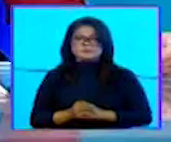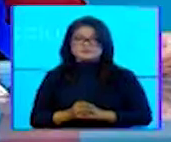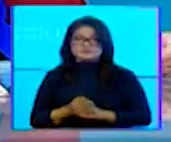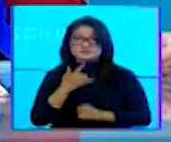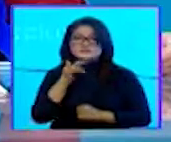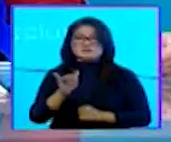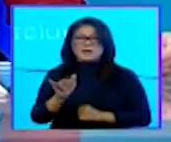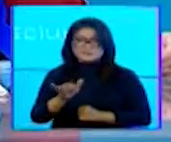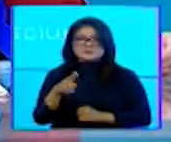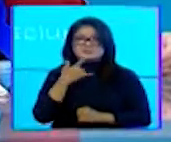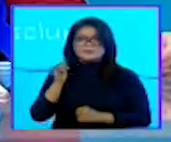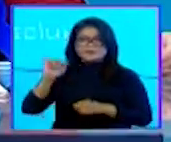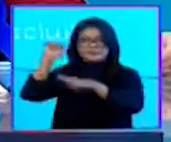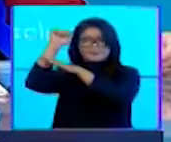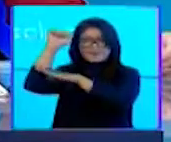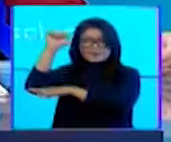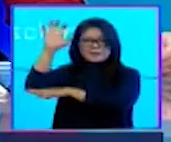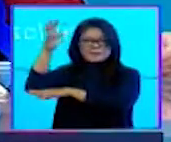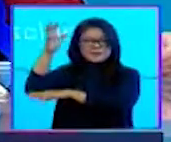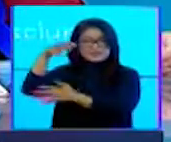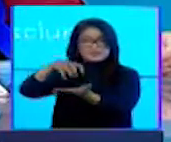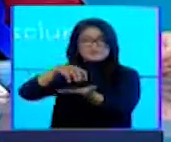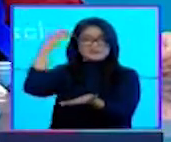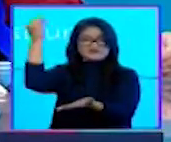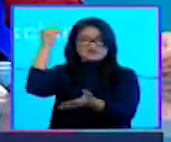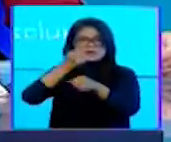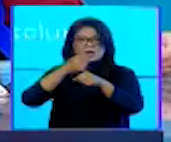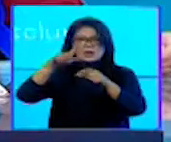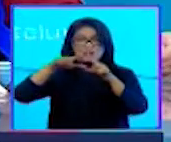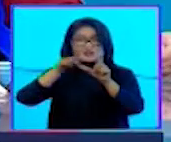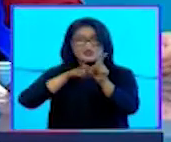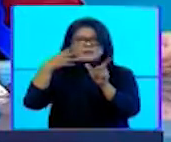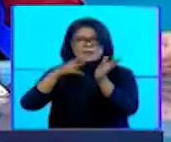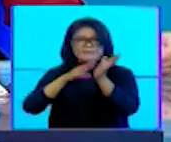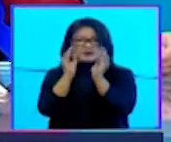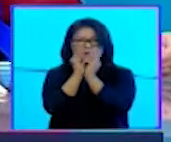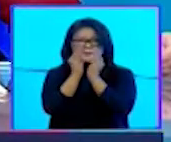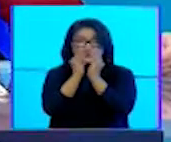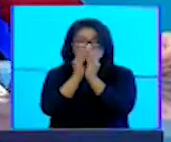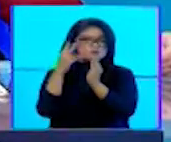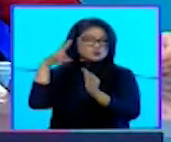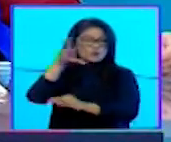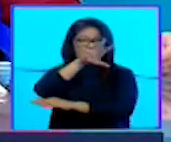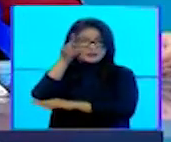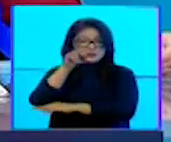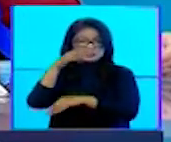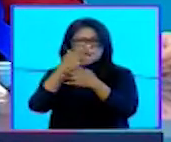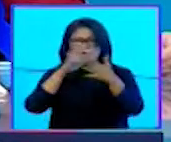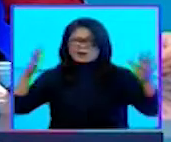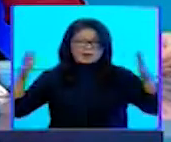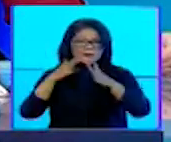Sama dengan di Pandeglang, Banten, objek wisata Pantai Gelayem di Indramayu, Jawa Barat juga ramai oleh pengunjung yang tidak mematuhi protokol